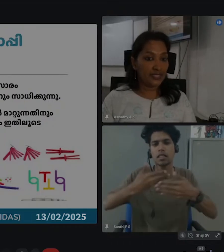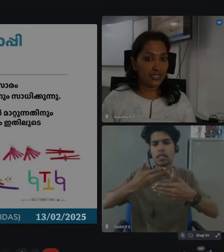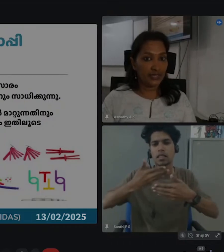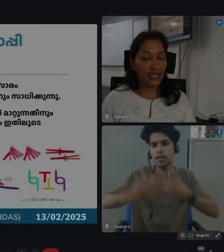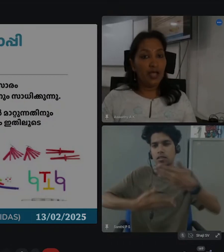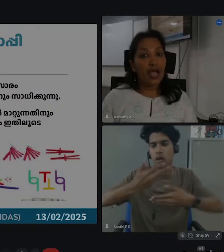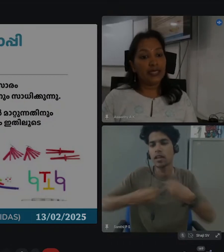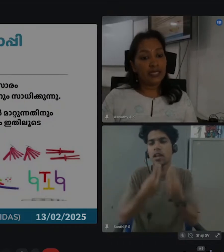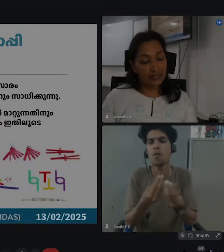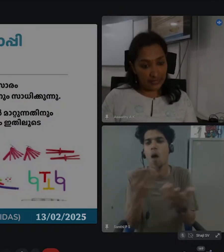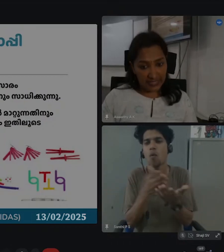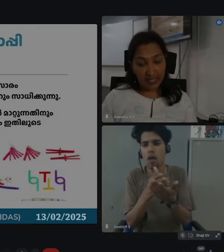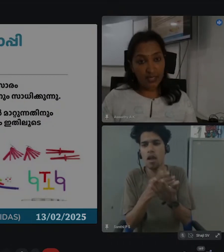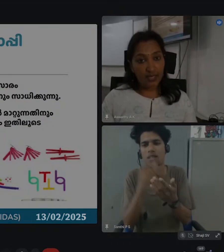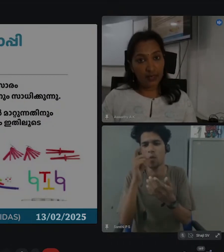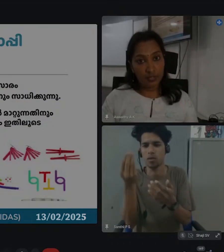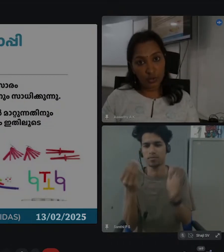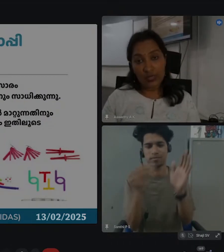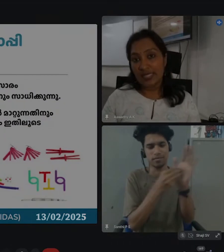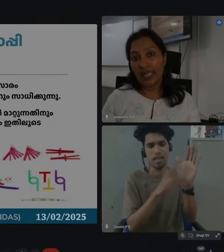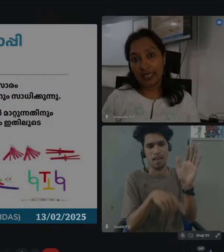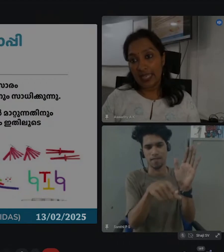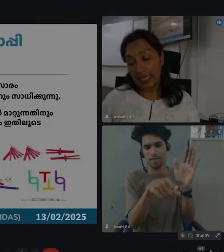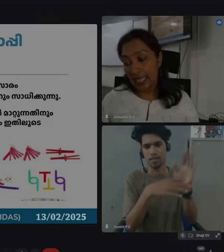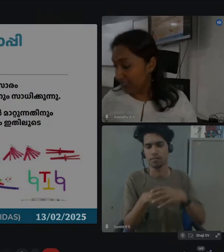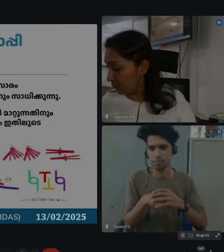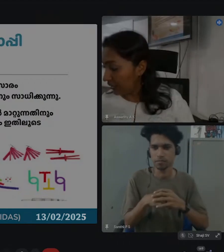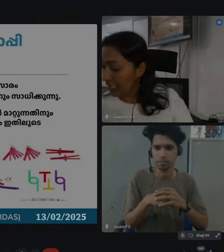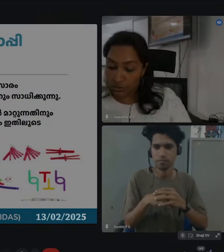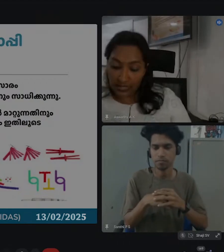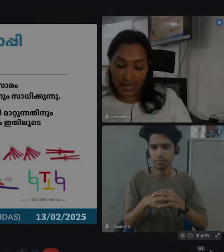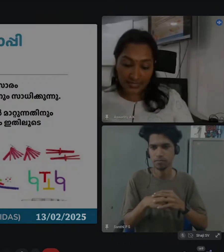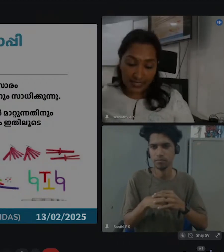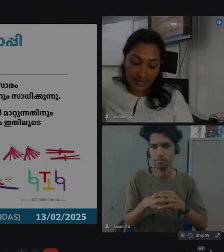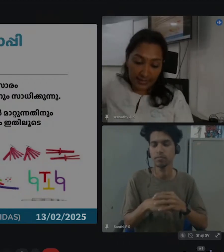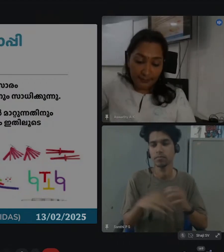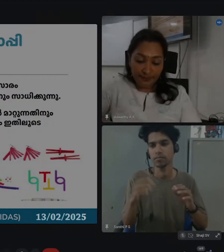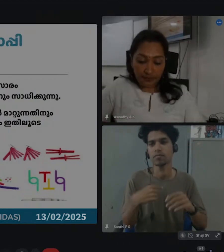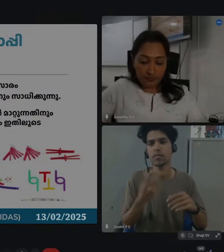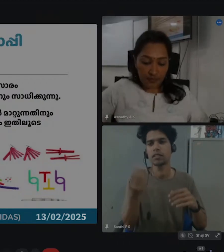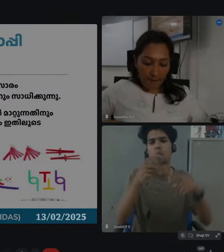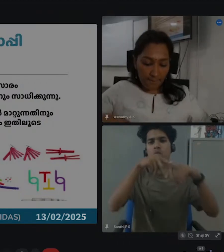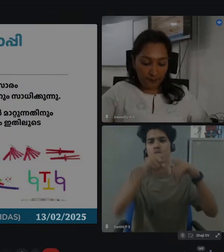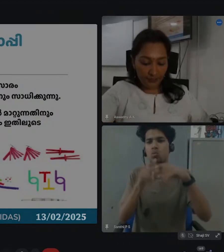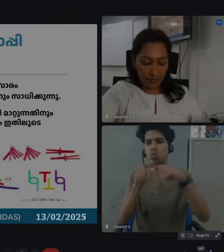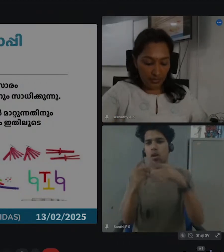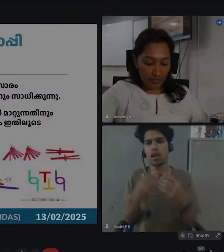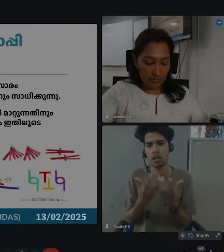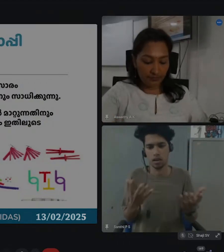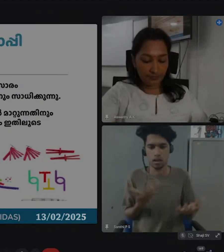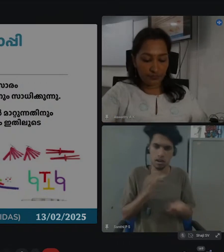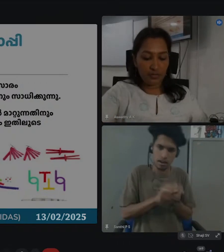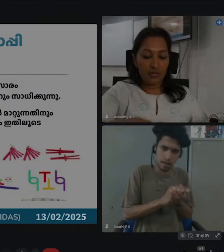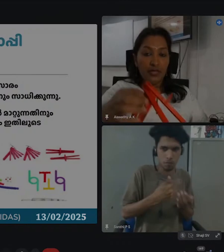അതിനകത്ത് കാണിച്ചിരിക്കുന്നത്. അതിന്റെ ചില ടൂൾസ് എന്റെ കൈവശമുണ്ട്, ഞാൻ ഒന്ന് കാണിച്ചു തരുന്നതാണ്.